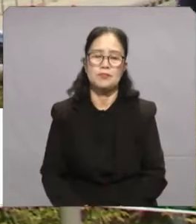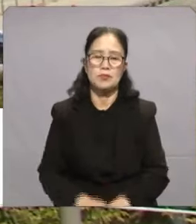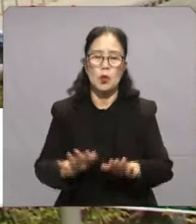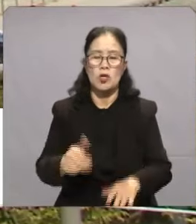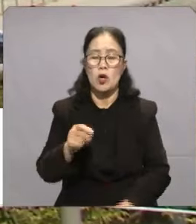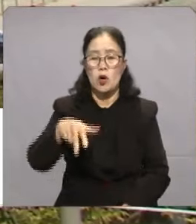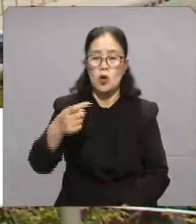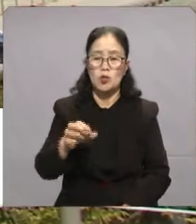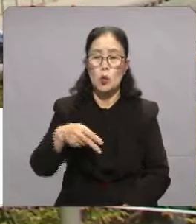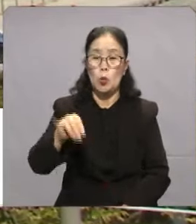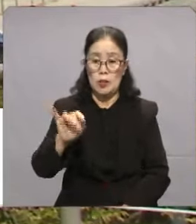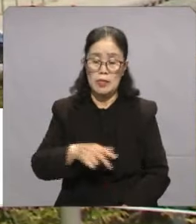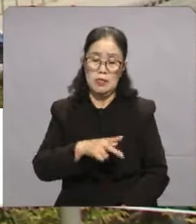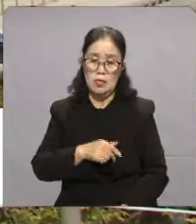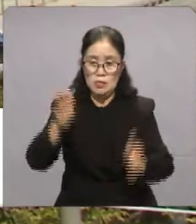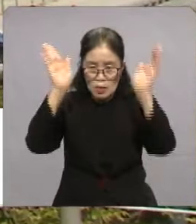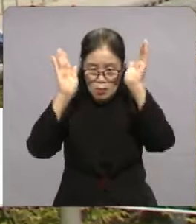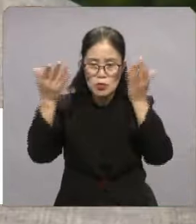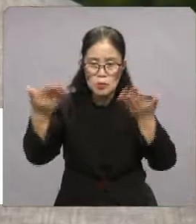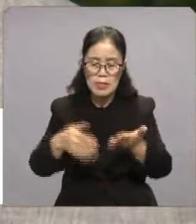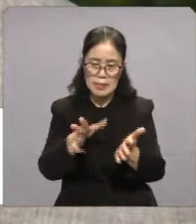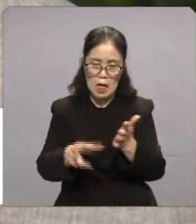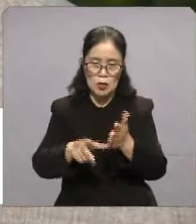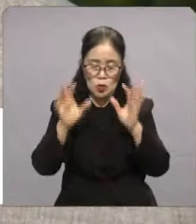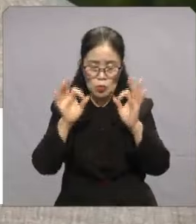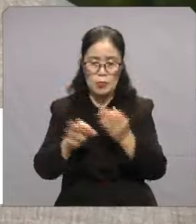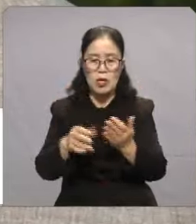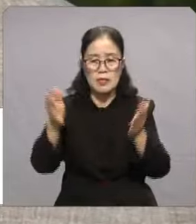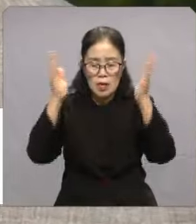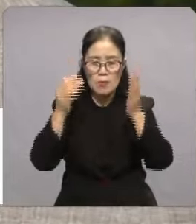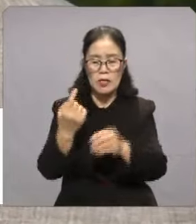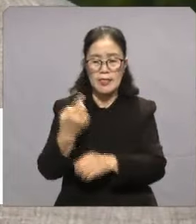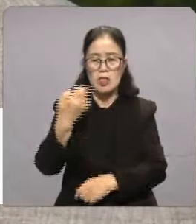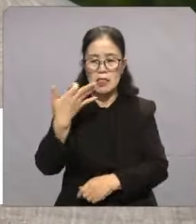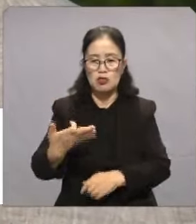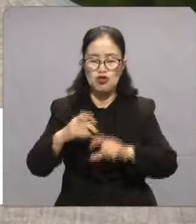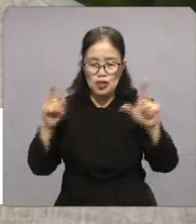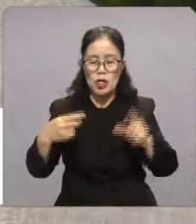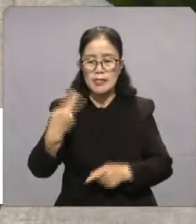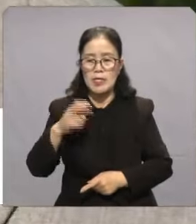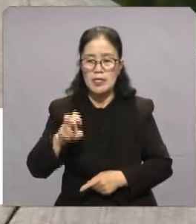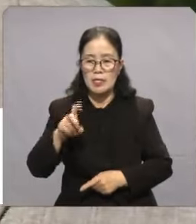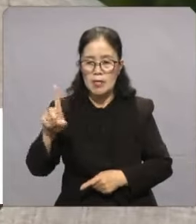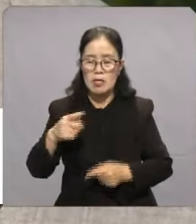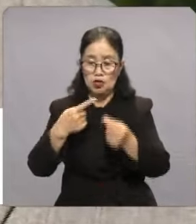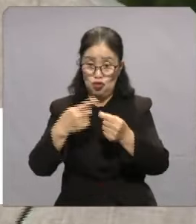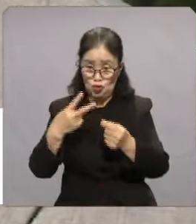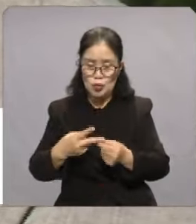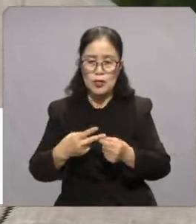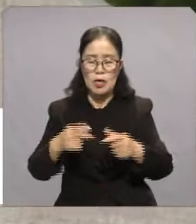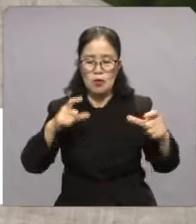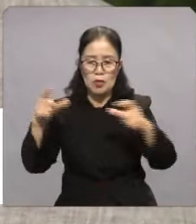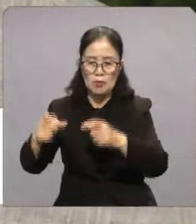허종식 더불어민주당 의원이 네이버로부터 받은 자료에 따르면 네이버가 지난 2019년과 2021년 두 차례에 걸쳐